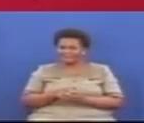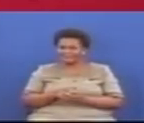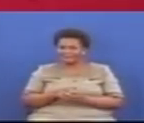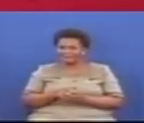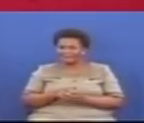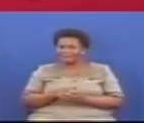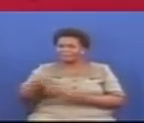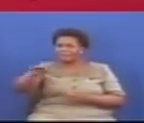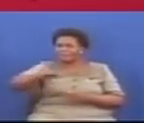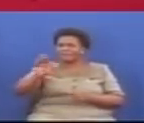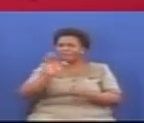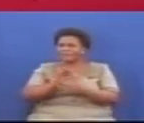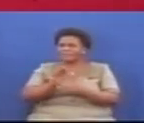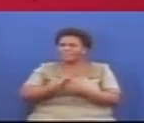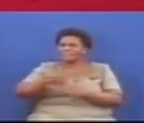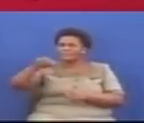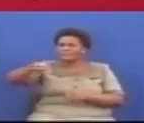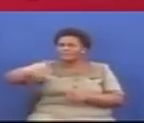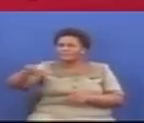vijijini nchini